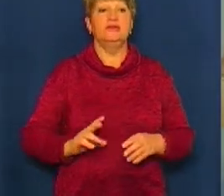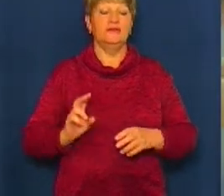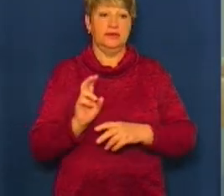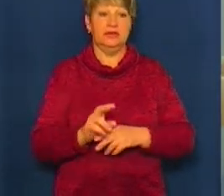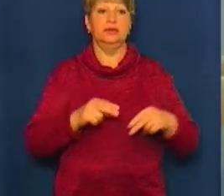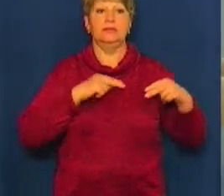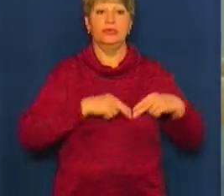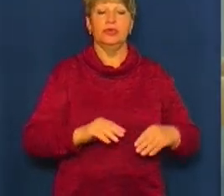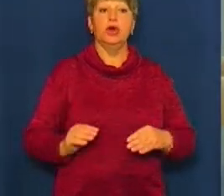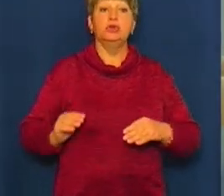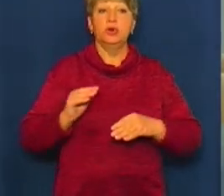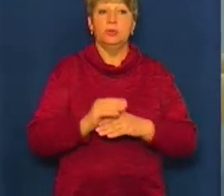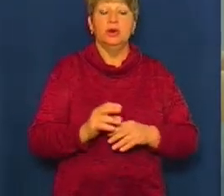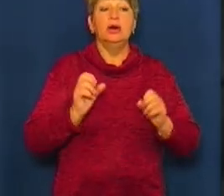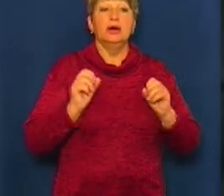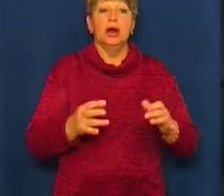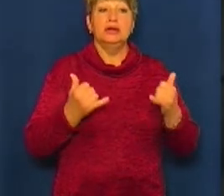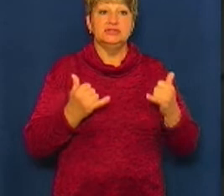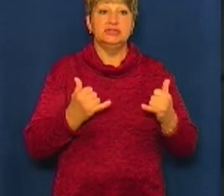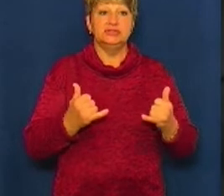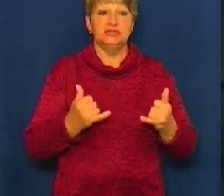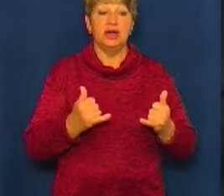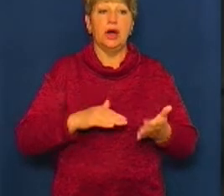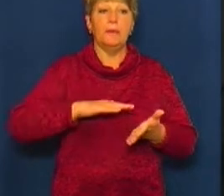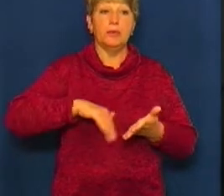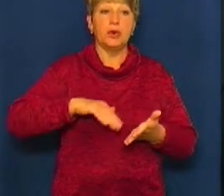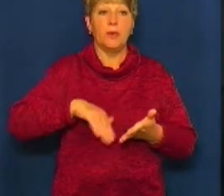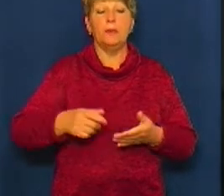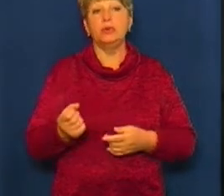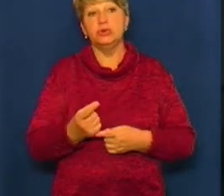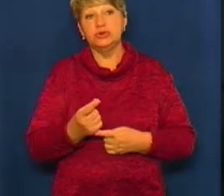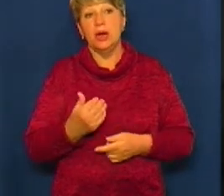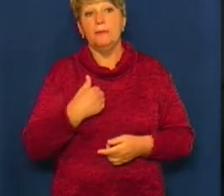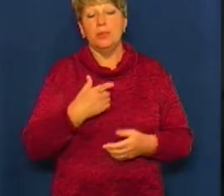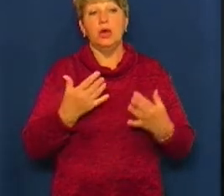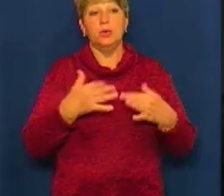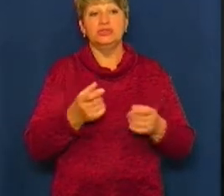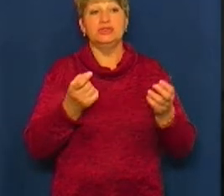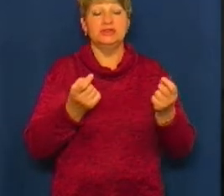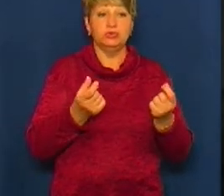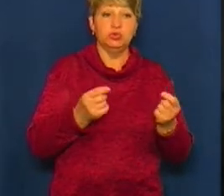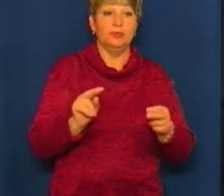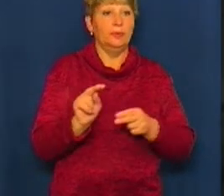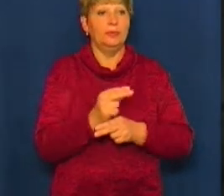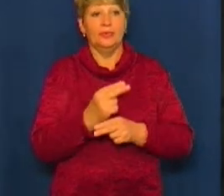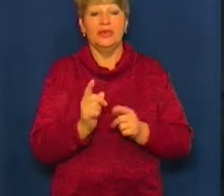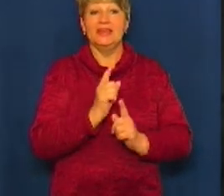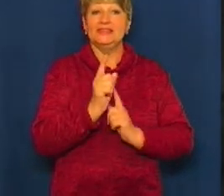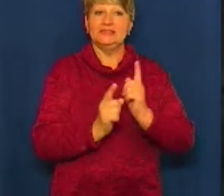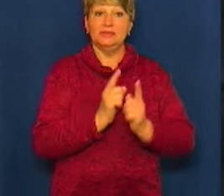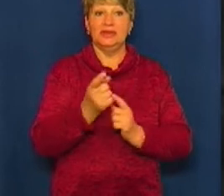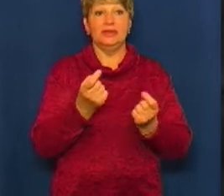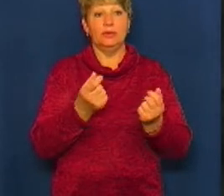як нині налаштовує тренувальний процес. Пропуск получився, і ми вже підкоректували, змінили трошки